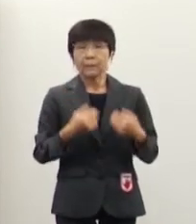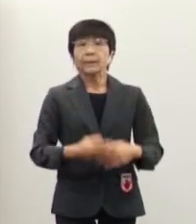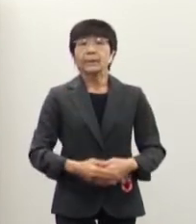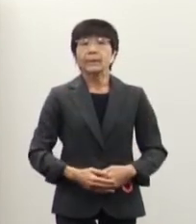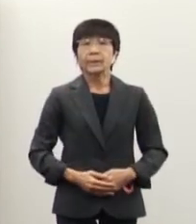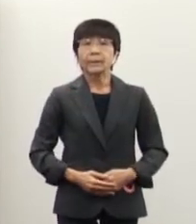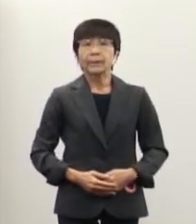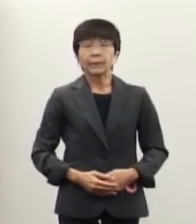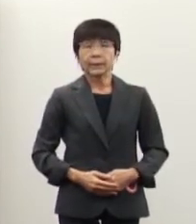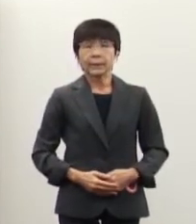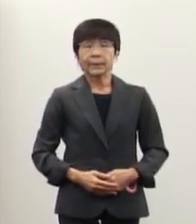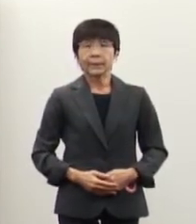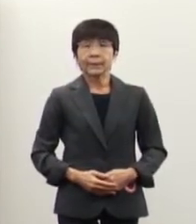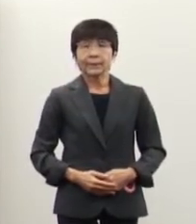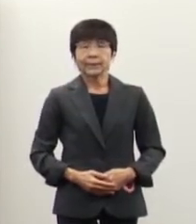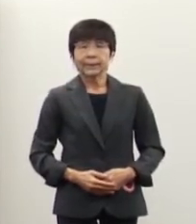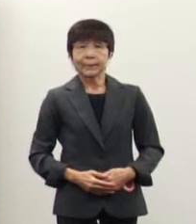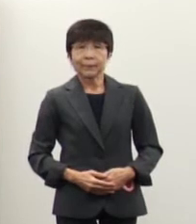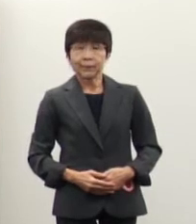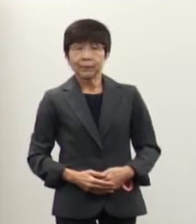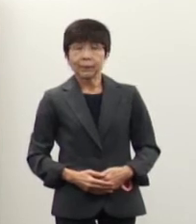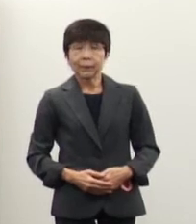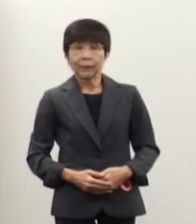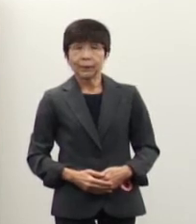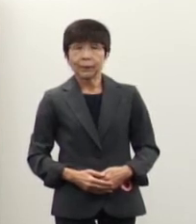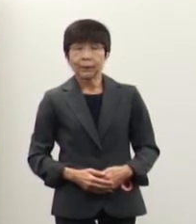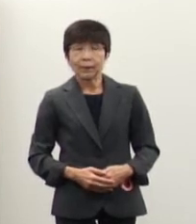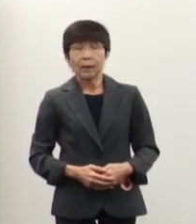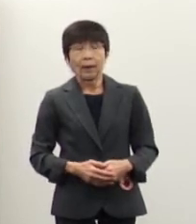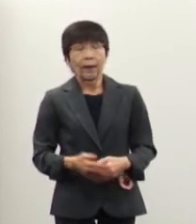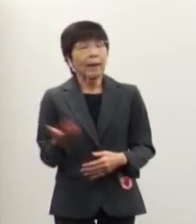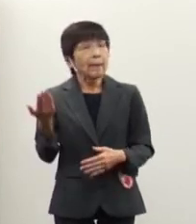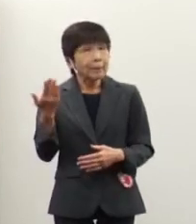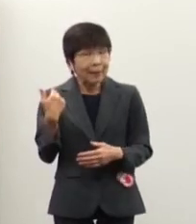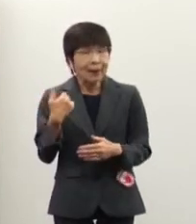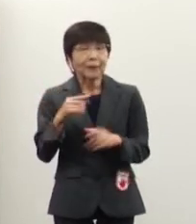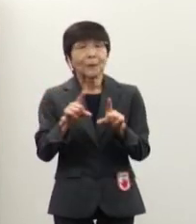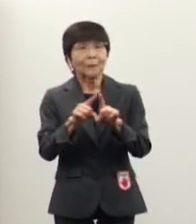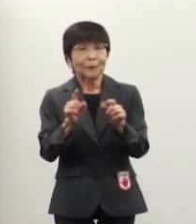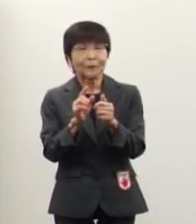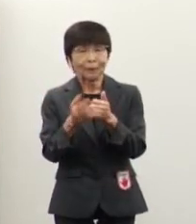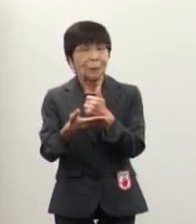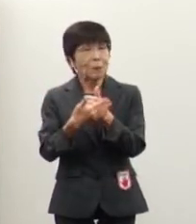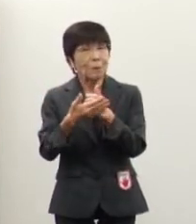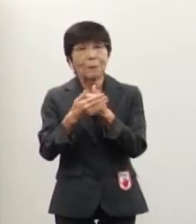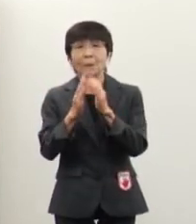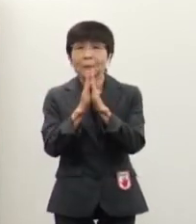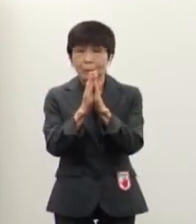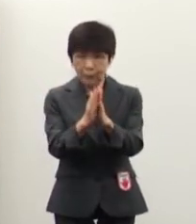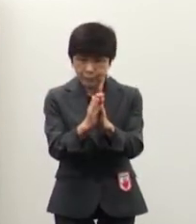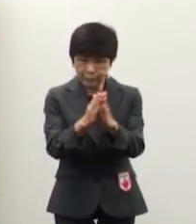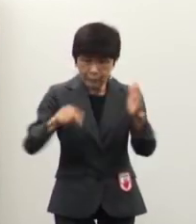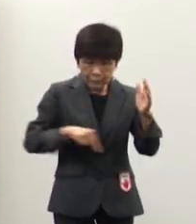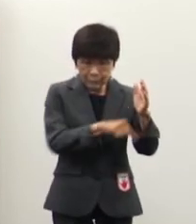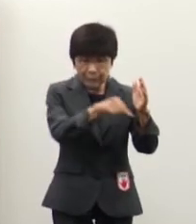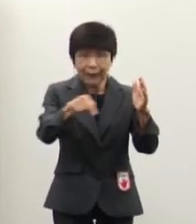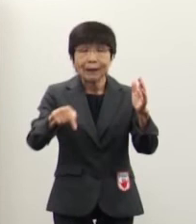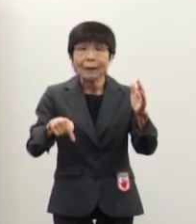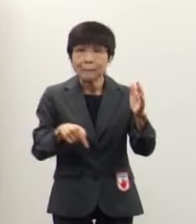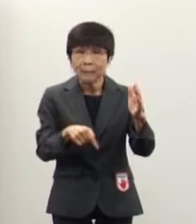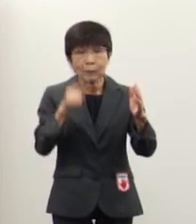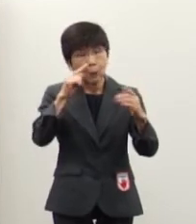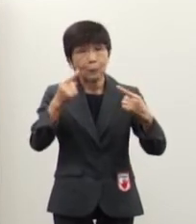。このため通常の協力要請につきましては、所要の見直しを加えた上